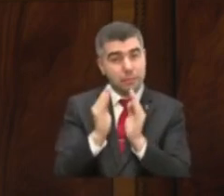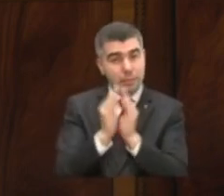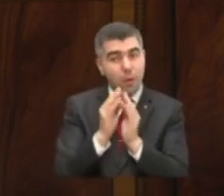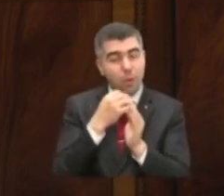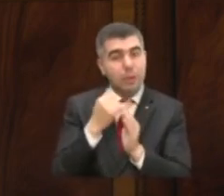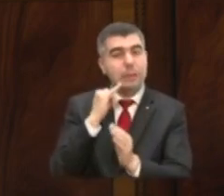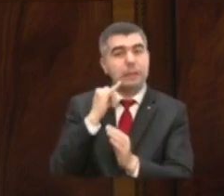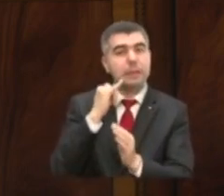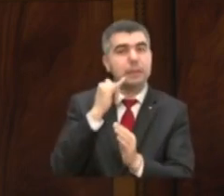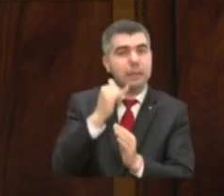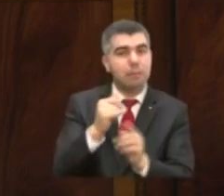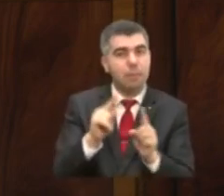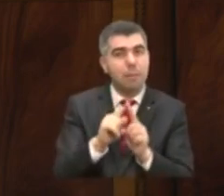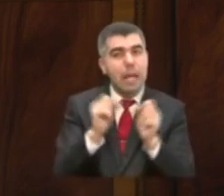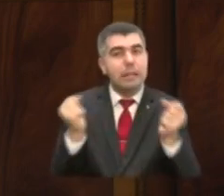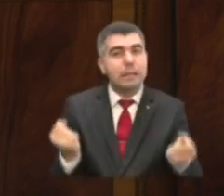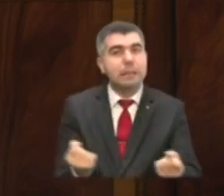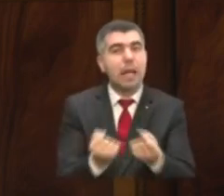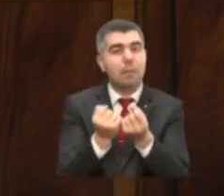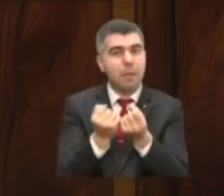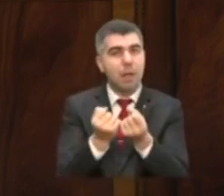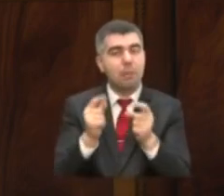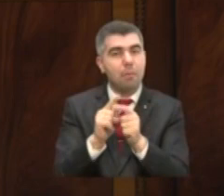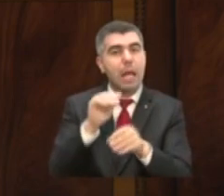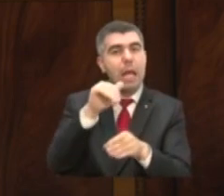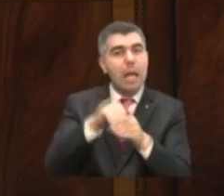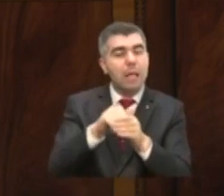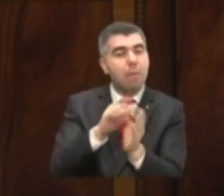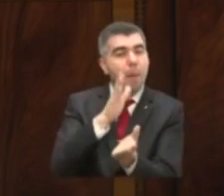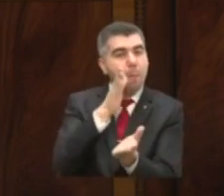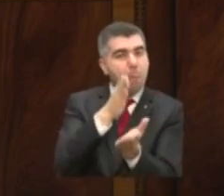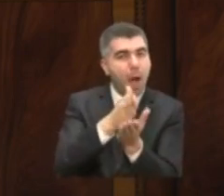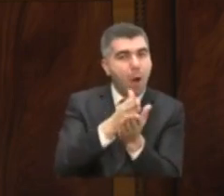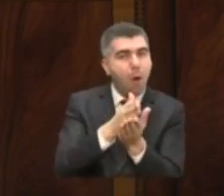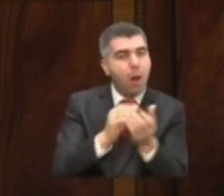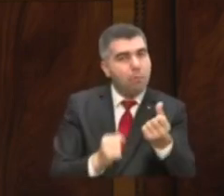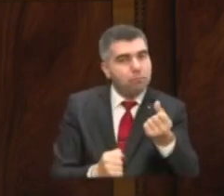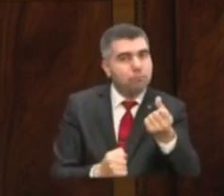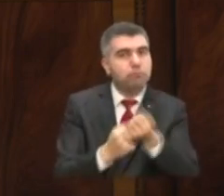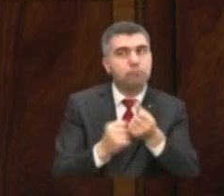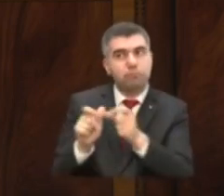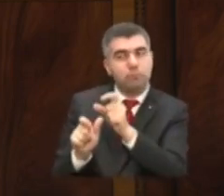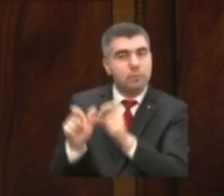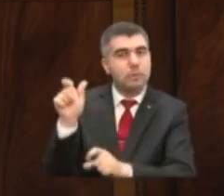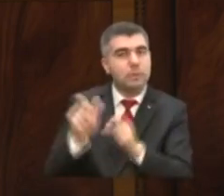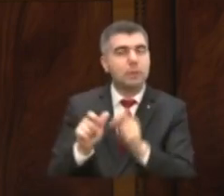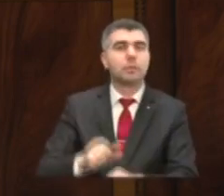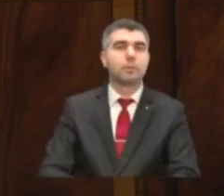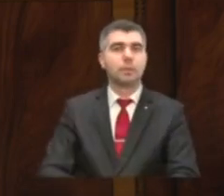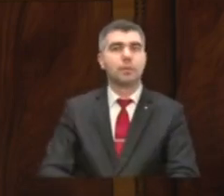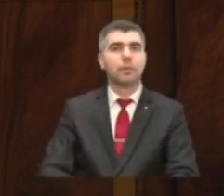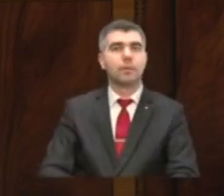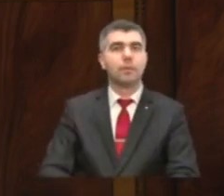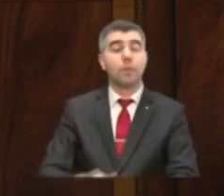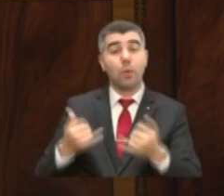حقيقية، ولا ديمقراطية حقيقية إلا بأحزاب حقيقية قادرة على أن تقوم بوظائفها. لهذا السيد رئيس